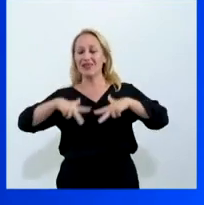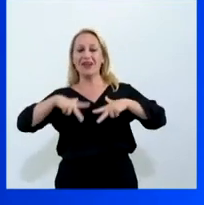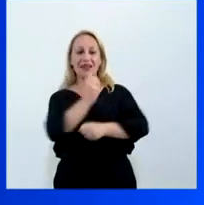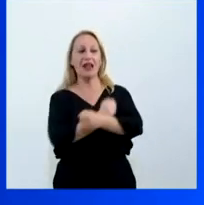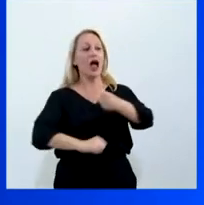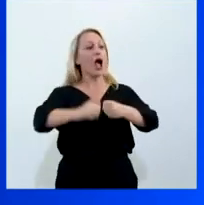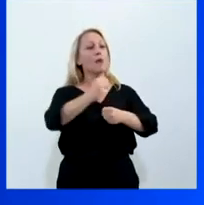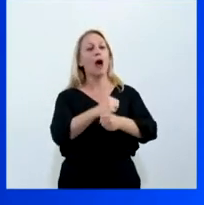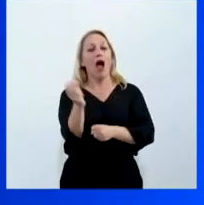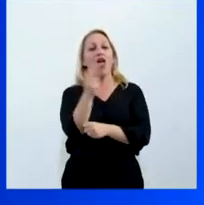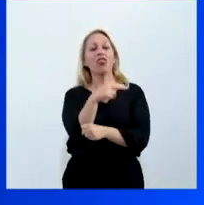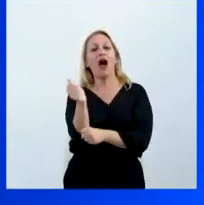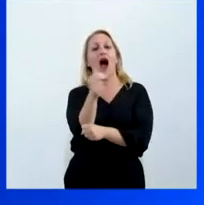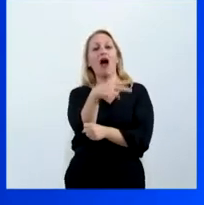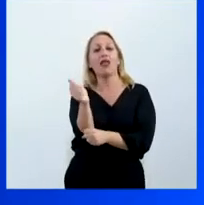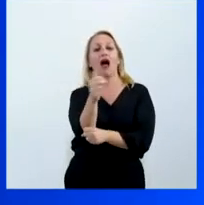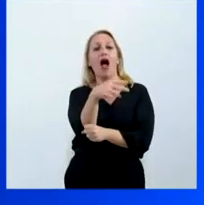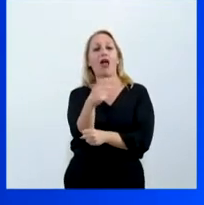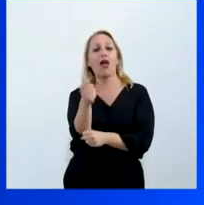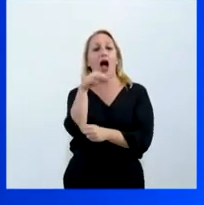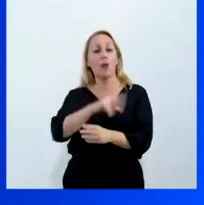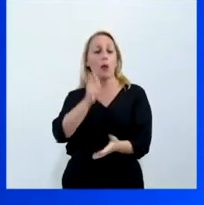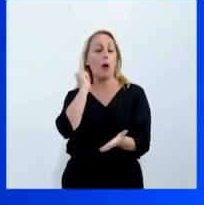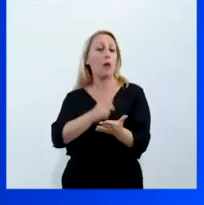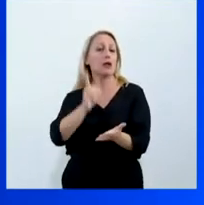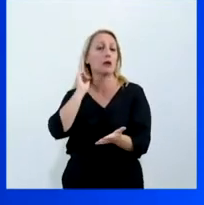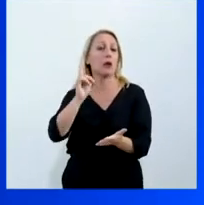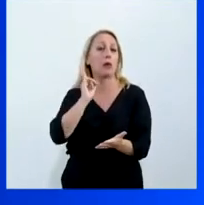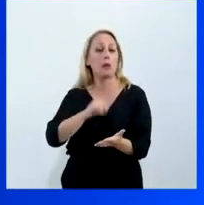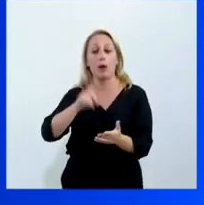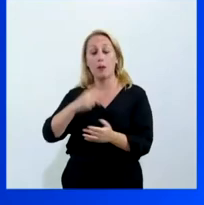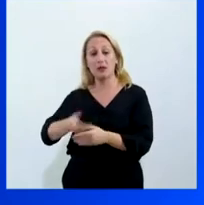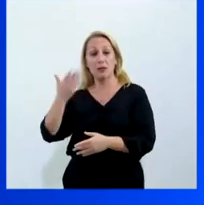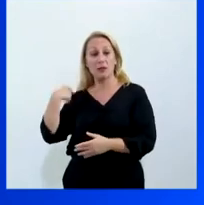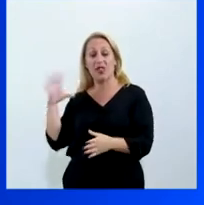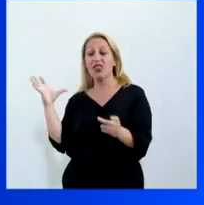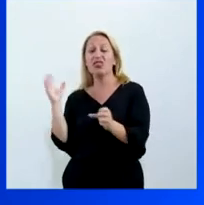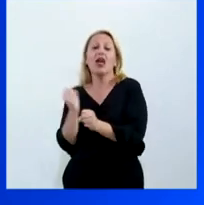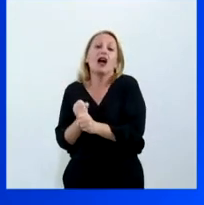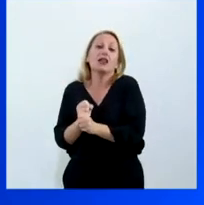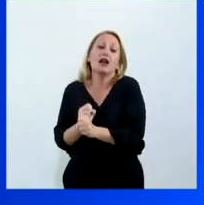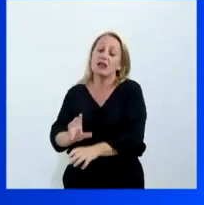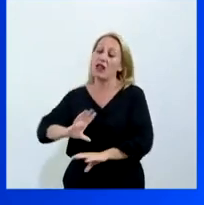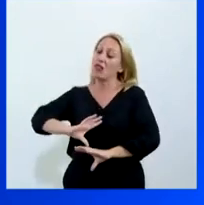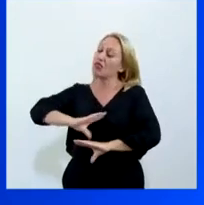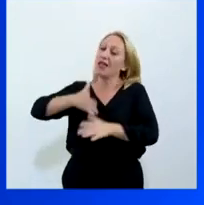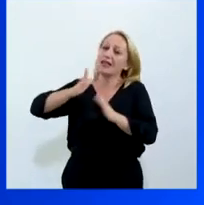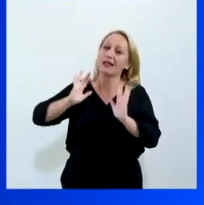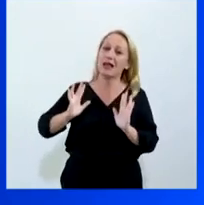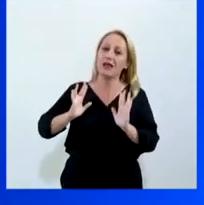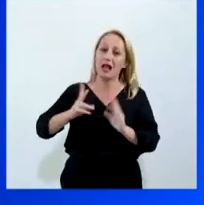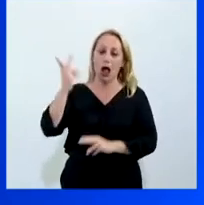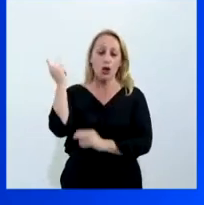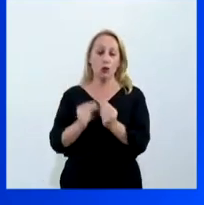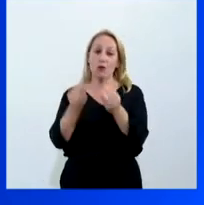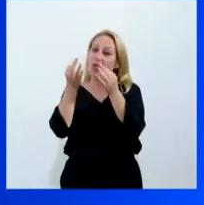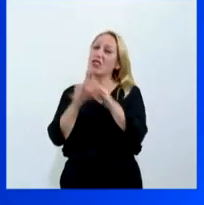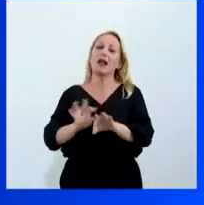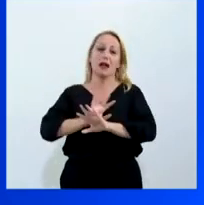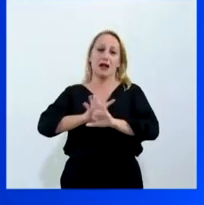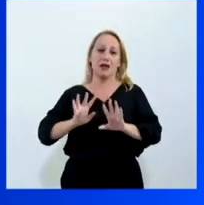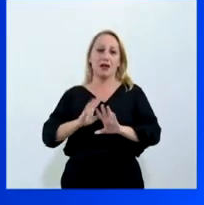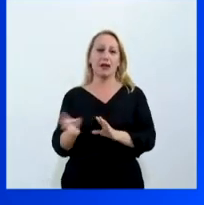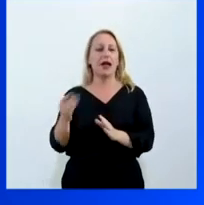Καμία όμως δεν κατάφερε ή δεν θέλησε να αντιμετωπίσει το πρόβλημα στη ρίζα του. Θα επαναλάβω αυτό το οποίο είπα και στις προγραμματικές μου